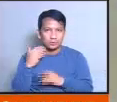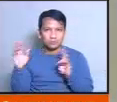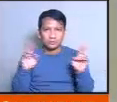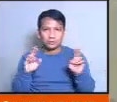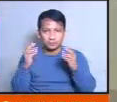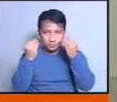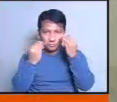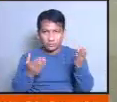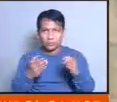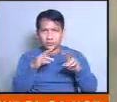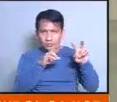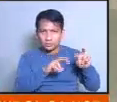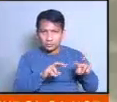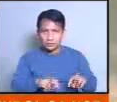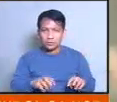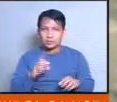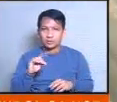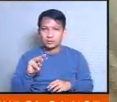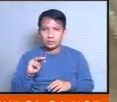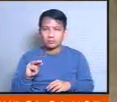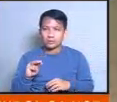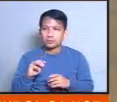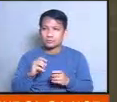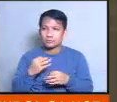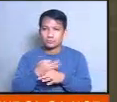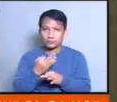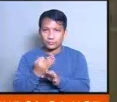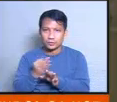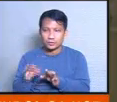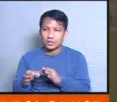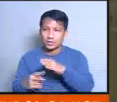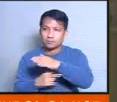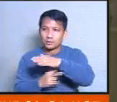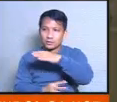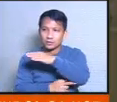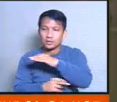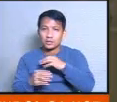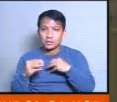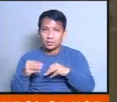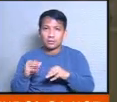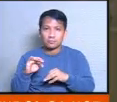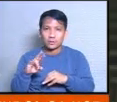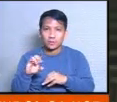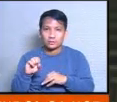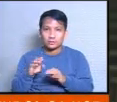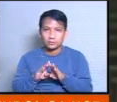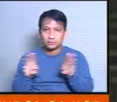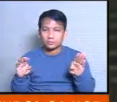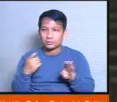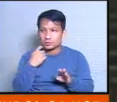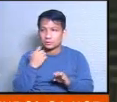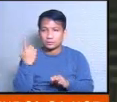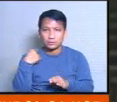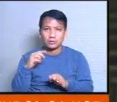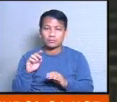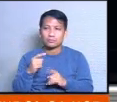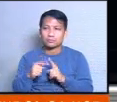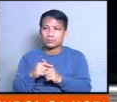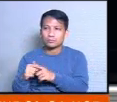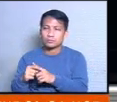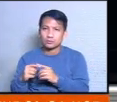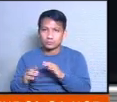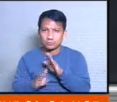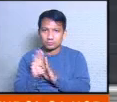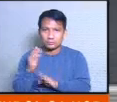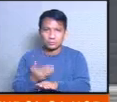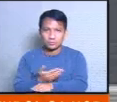otoridad. Ininspeksyon na ang mga dam at ni-retrofit na ang mga tulay, kabilang ang Marcos Bridge na kabubukas lang muli nitong undas. Nag-develop